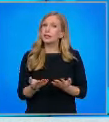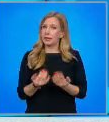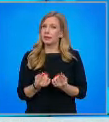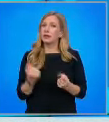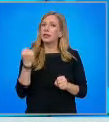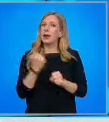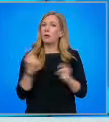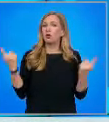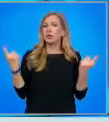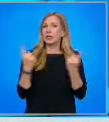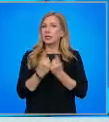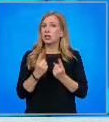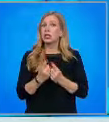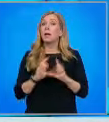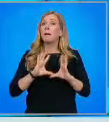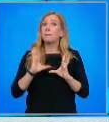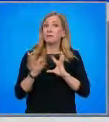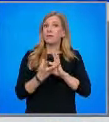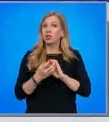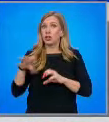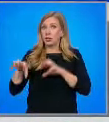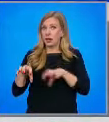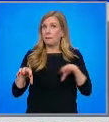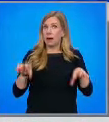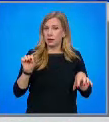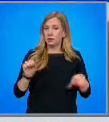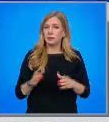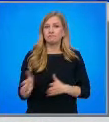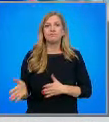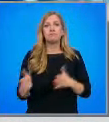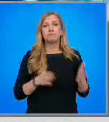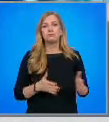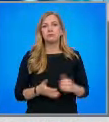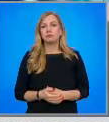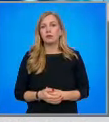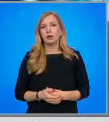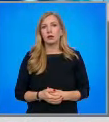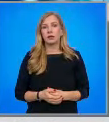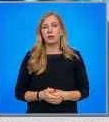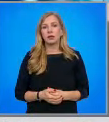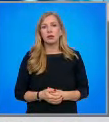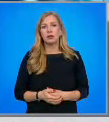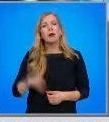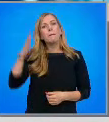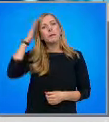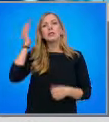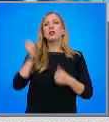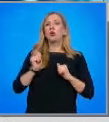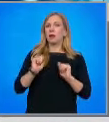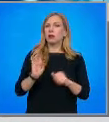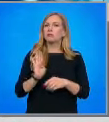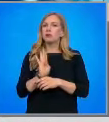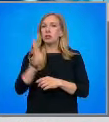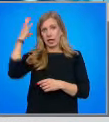среща между всички парламентарни групи по темата. Масови министрите на отбраната на